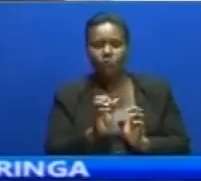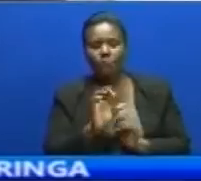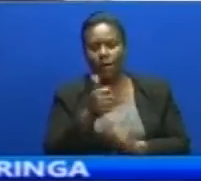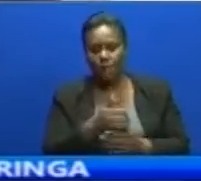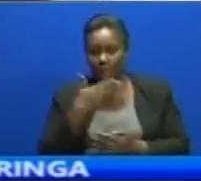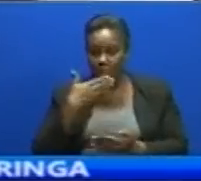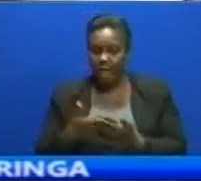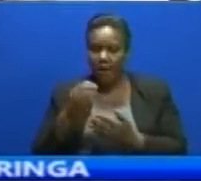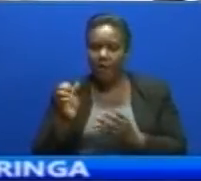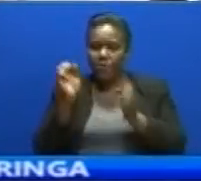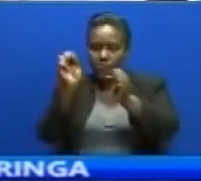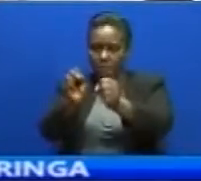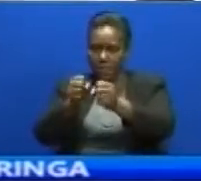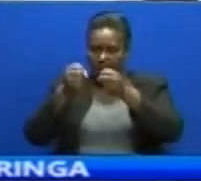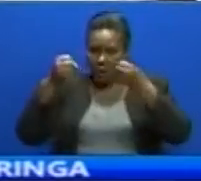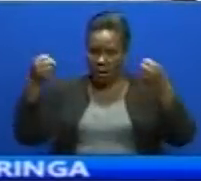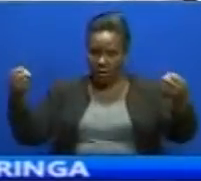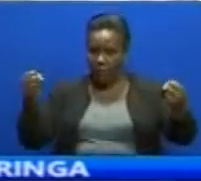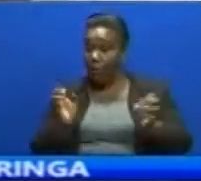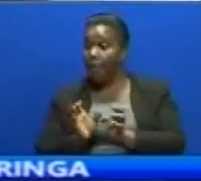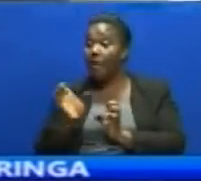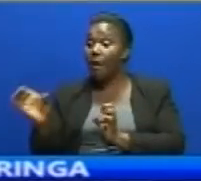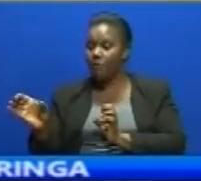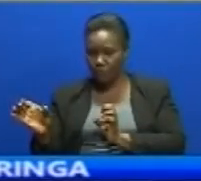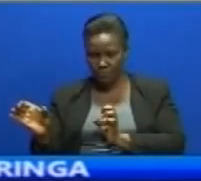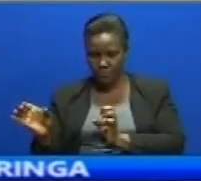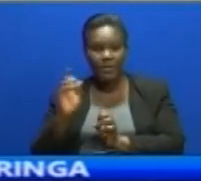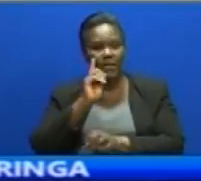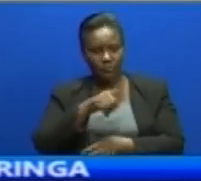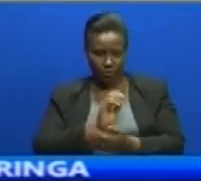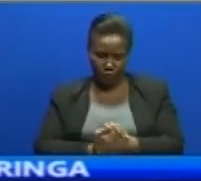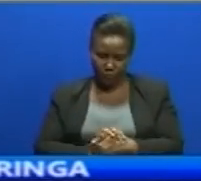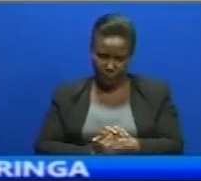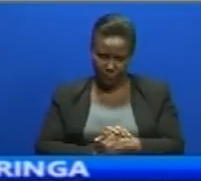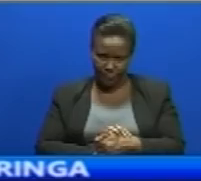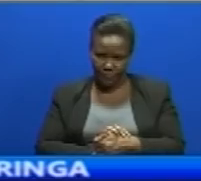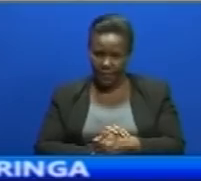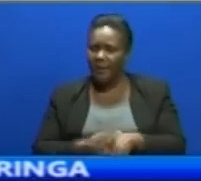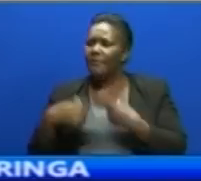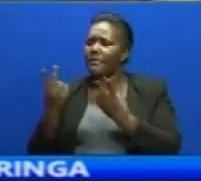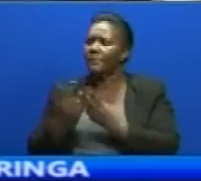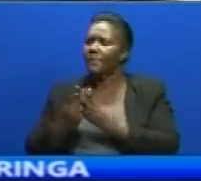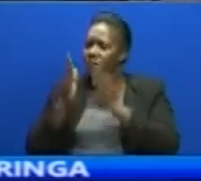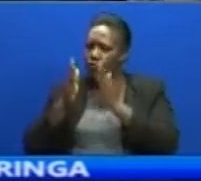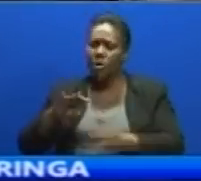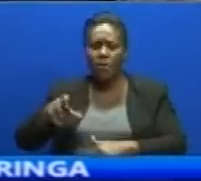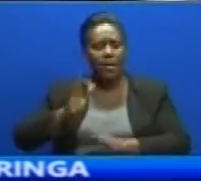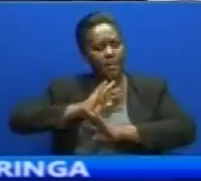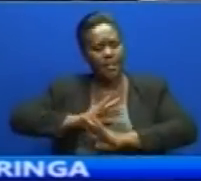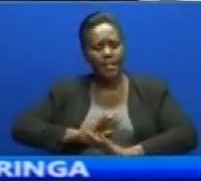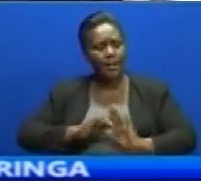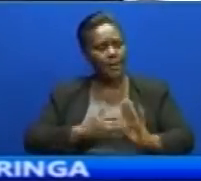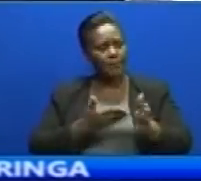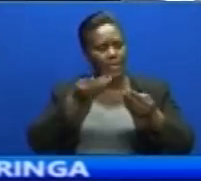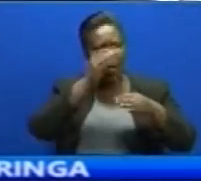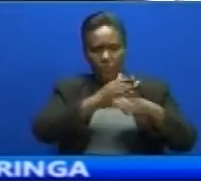milango zile special door za kwenye jengo la radiology. Hapi anasema kuwa hajaridhishwa na kasi ya ujenzi wa hospitali hiyo ya